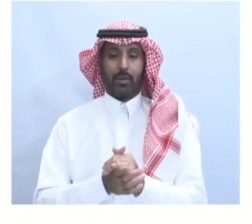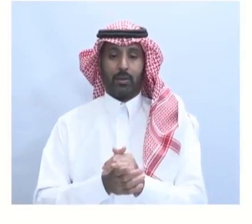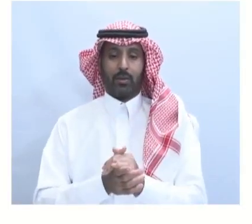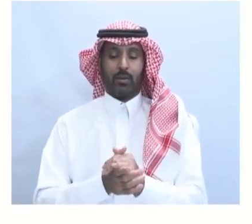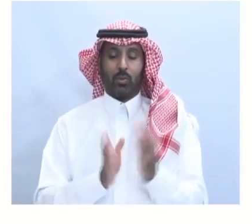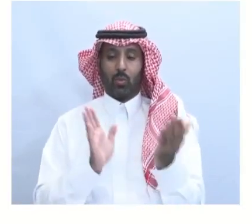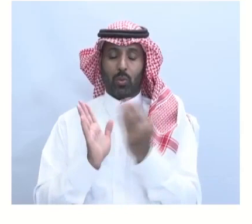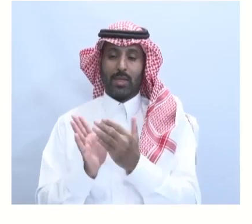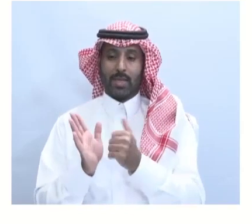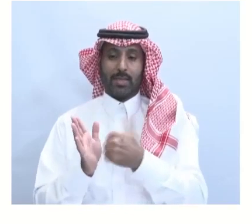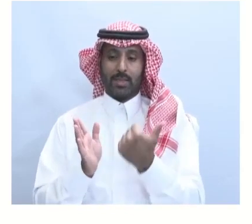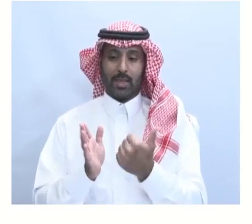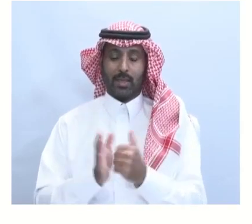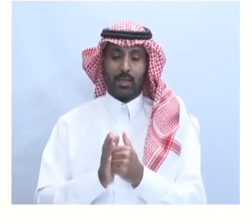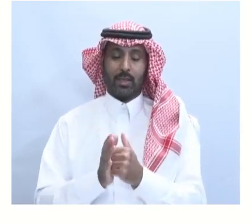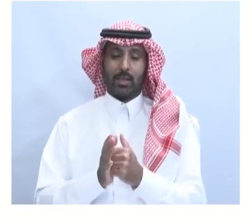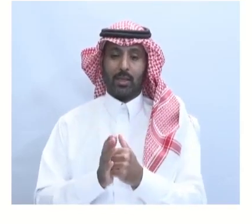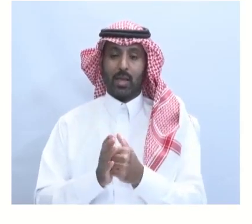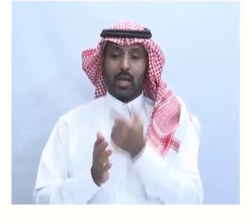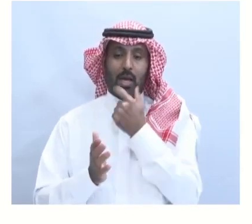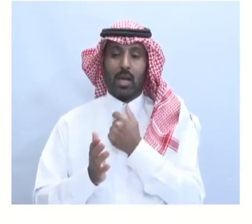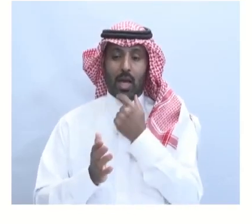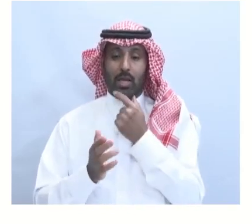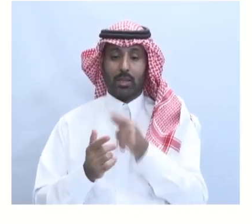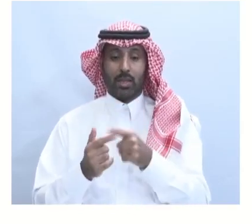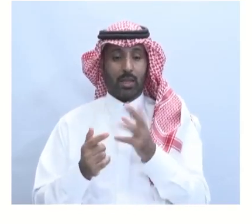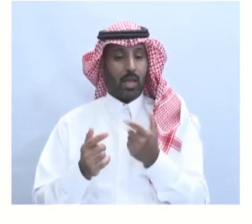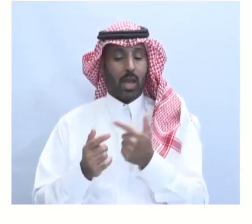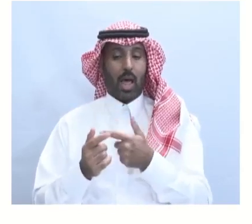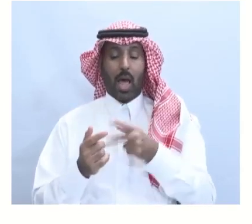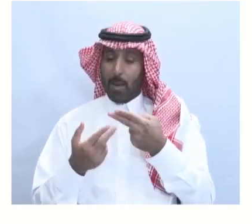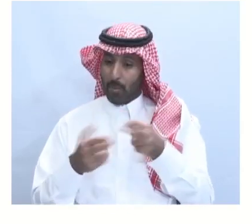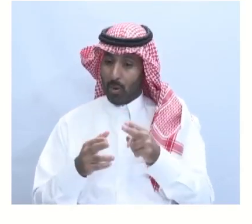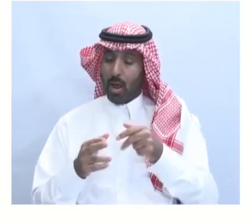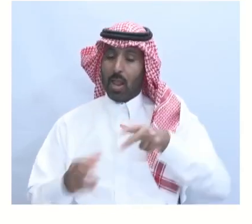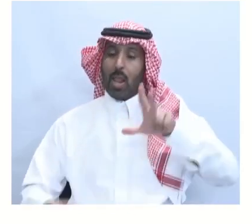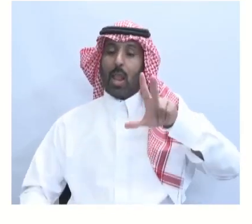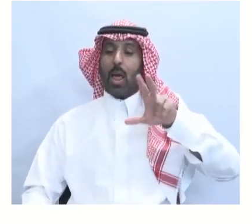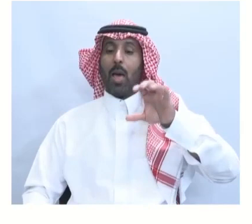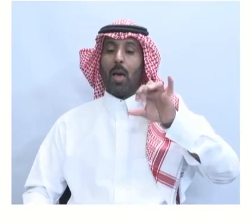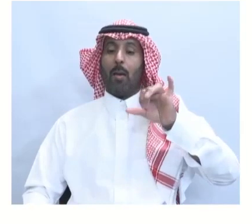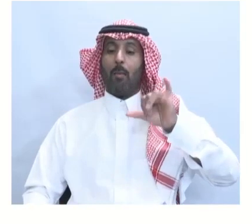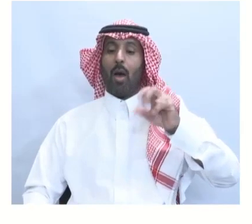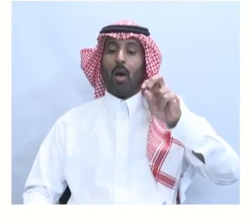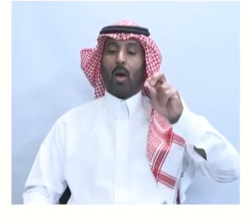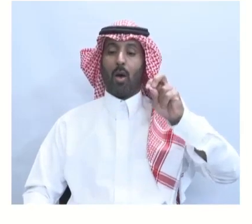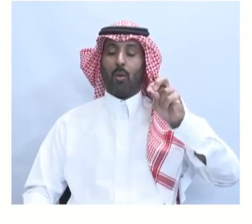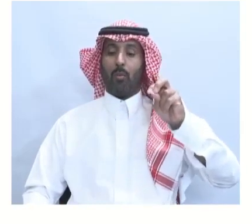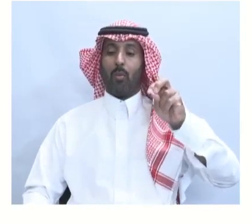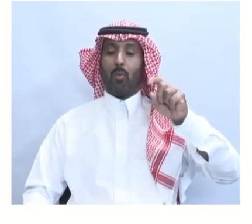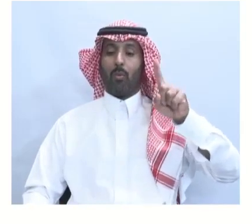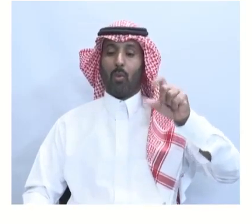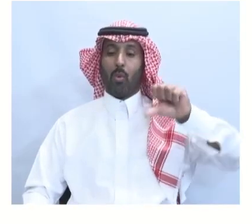في الوحده السادسه الحديث المقبول واقسامه تحديدا في الدرس الرابع عشر